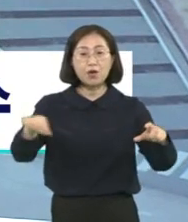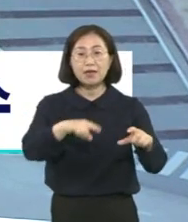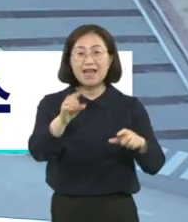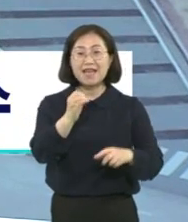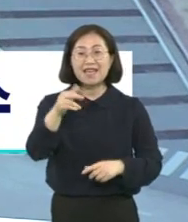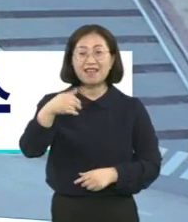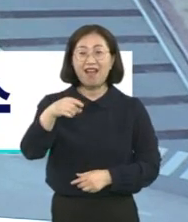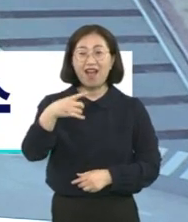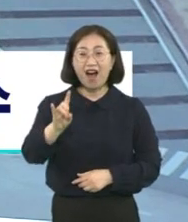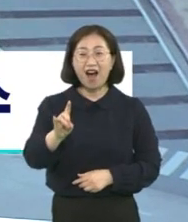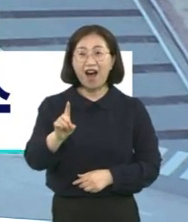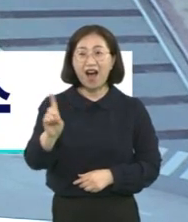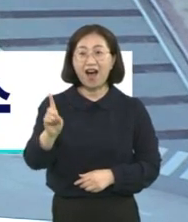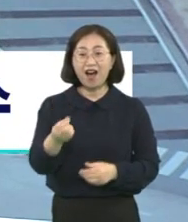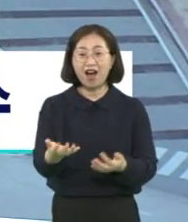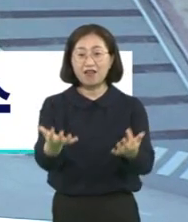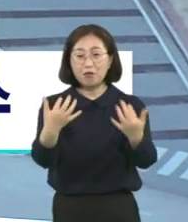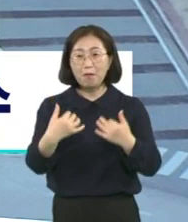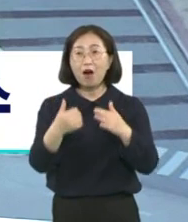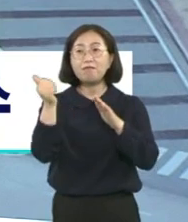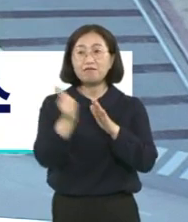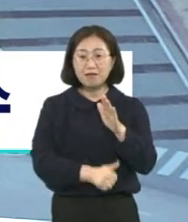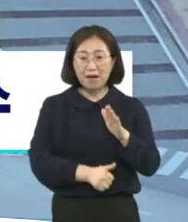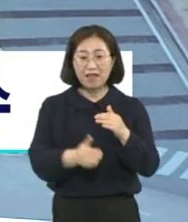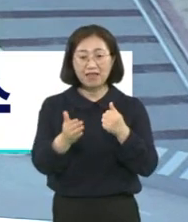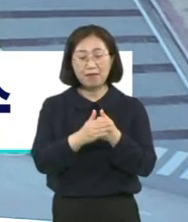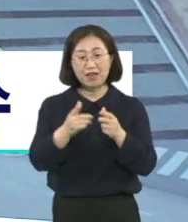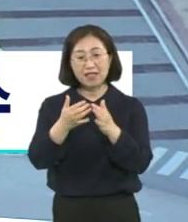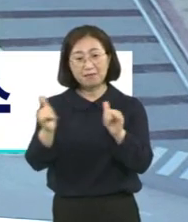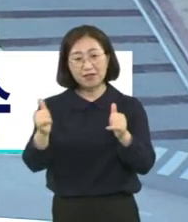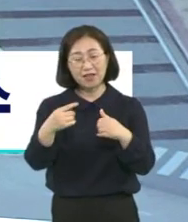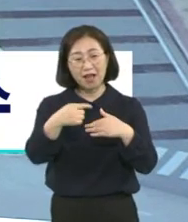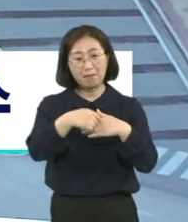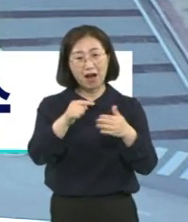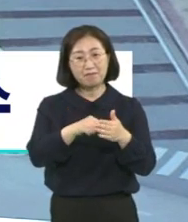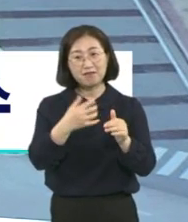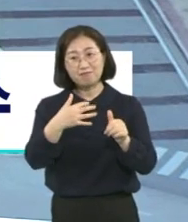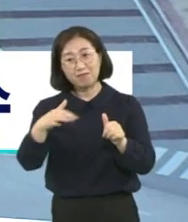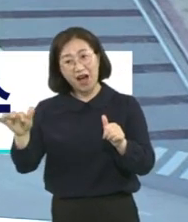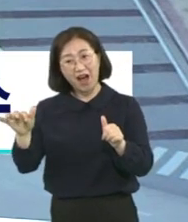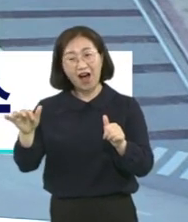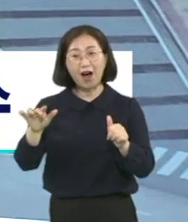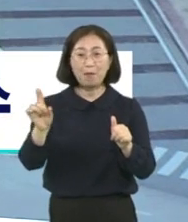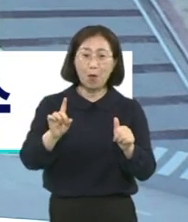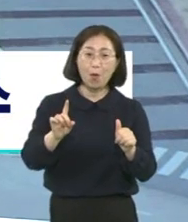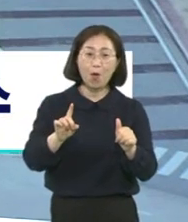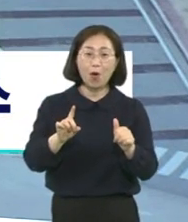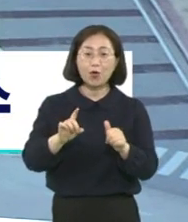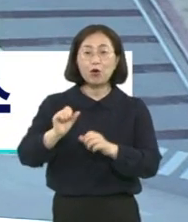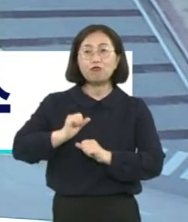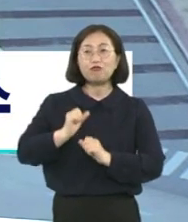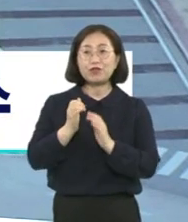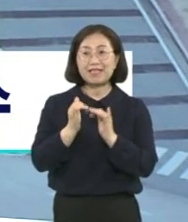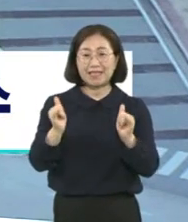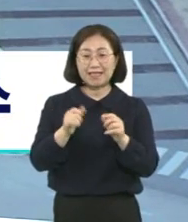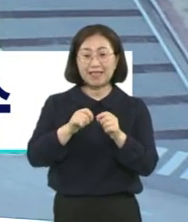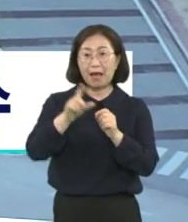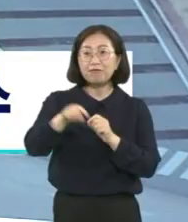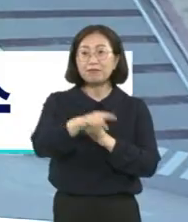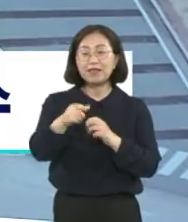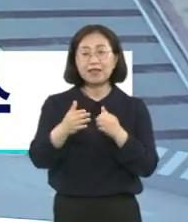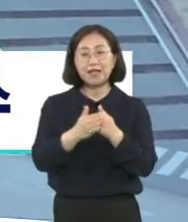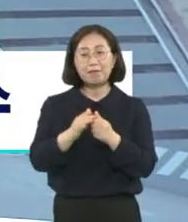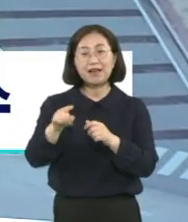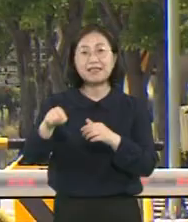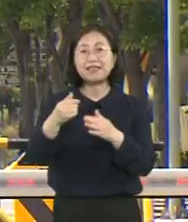변화가 심상찮은 지역인데요. 인구 절반 이상을 차지하는 군인 가족들의 표심도 중요한 변수입니다. 노동현